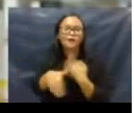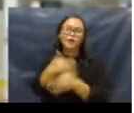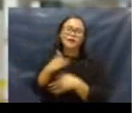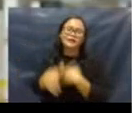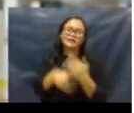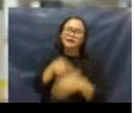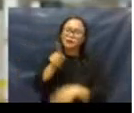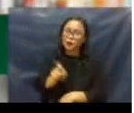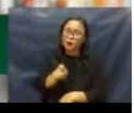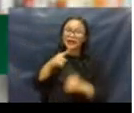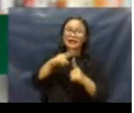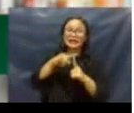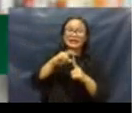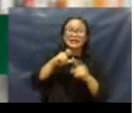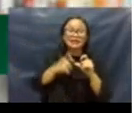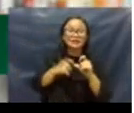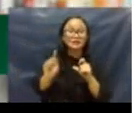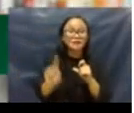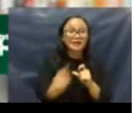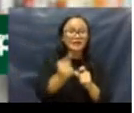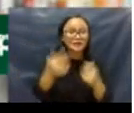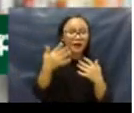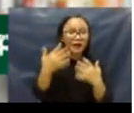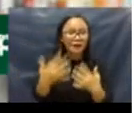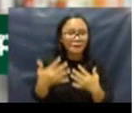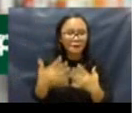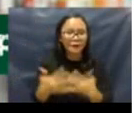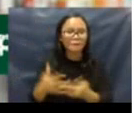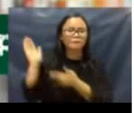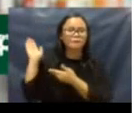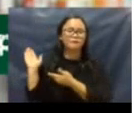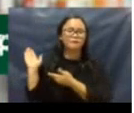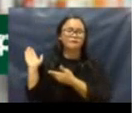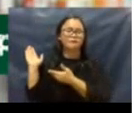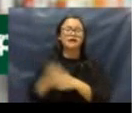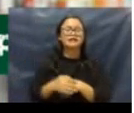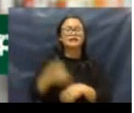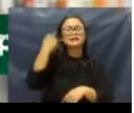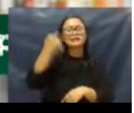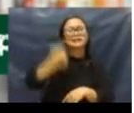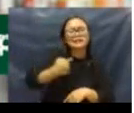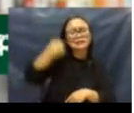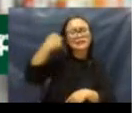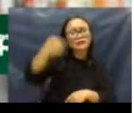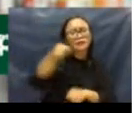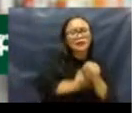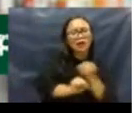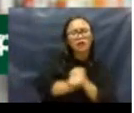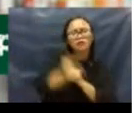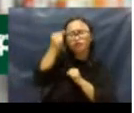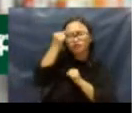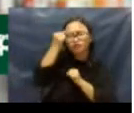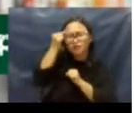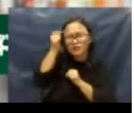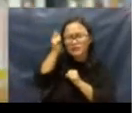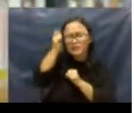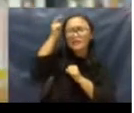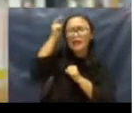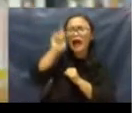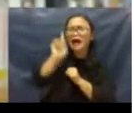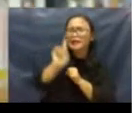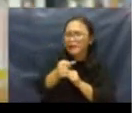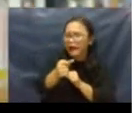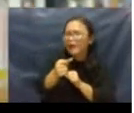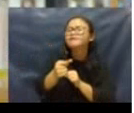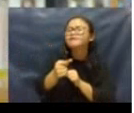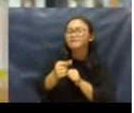Tips pertama, sisipkan aktivitas berpikir kritis di setiap kegiatan belajar mengajar Anda.